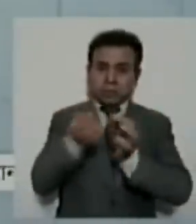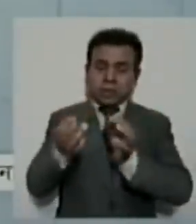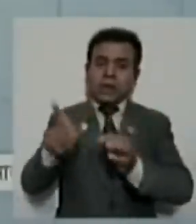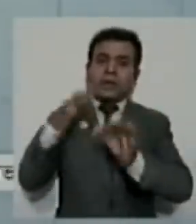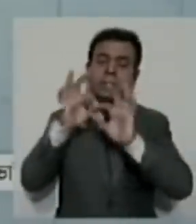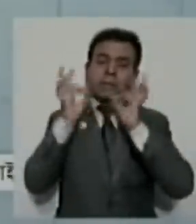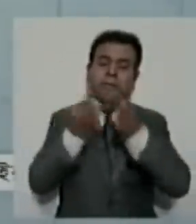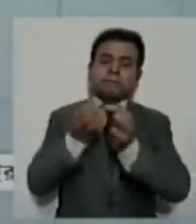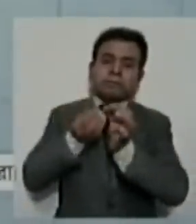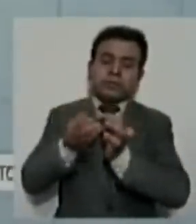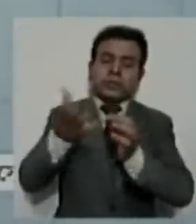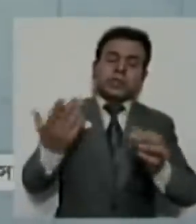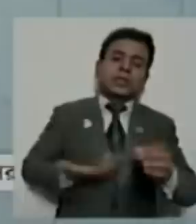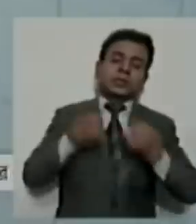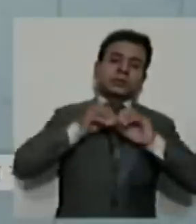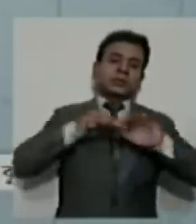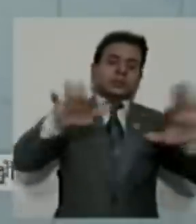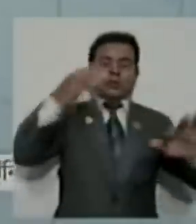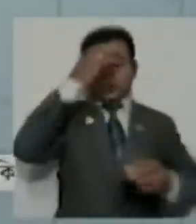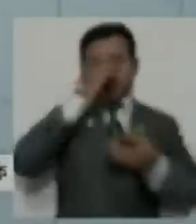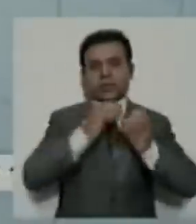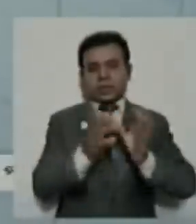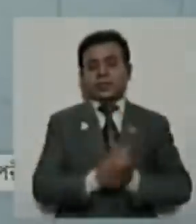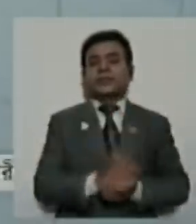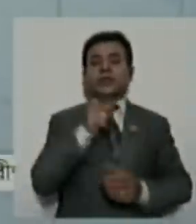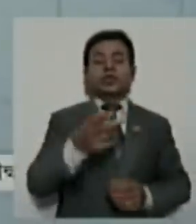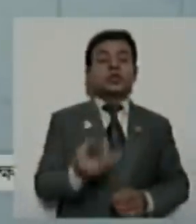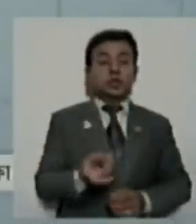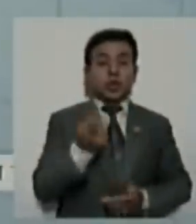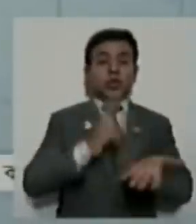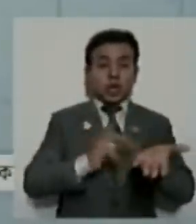সাবান দিয়ে ধুয়ে নিন, যদি স্যানিটাইজার থাকে তাও ইউজ করতে পারেন।